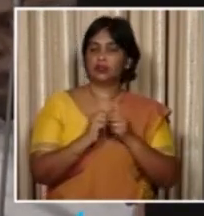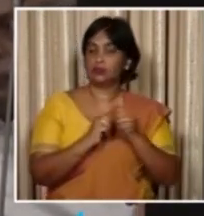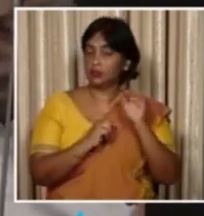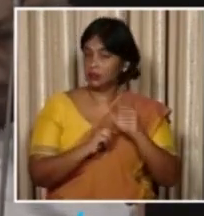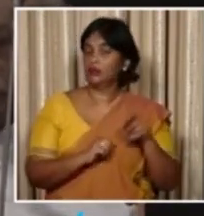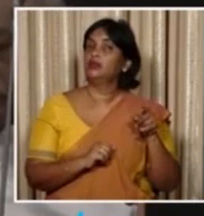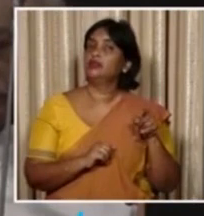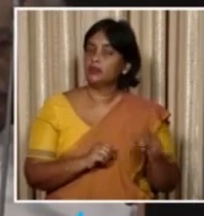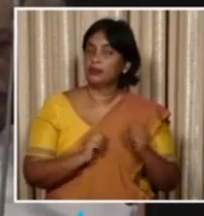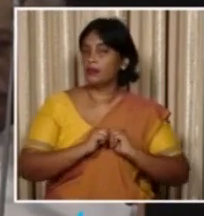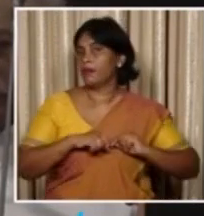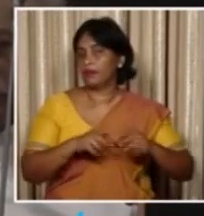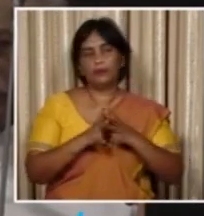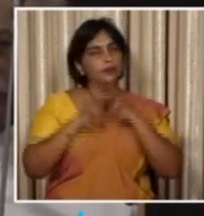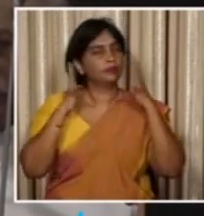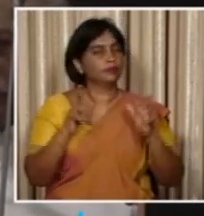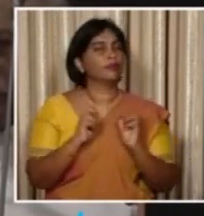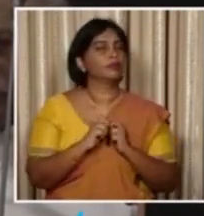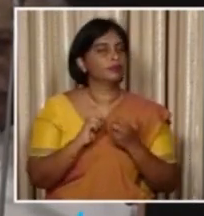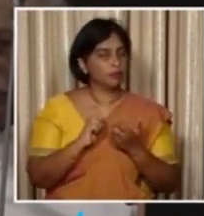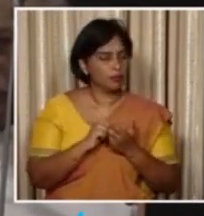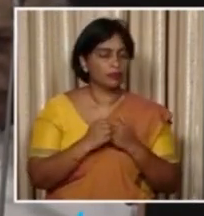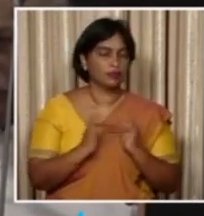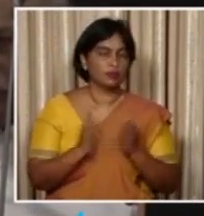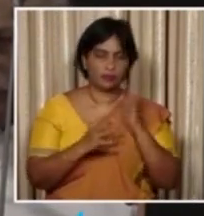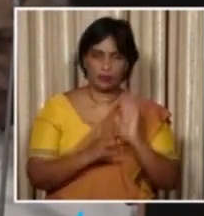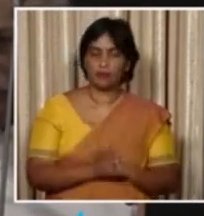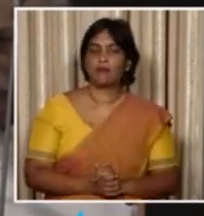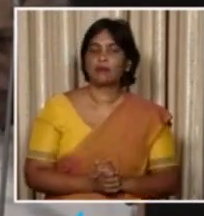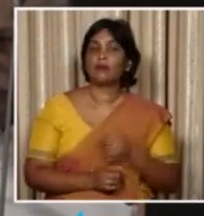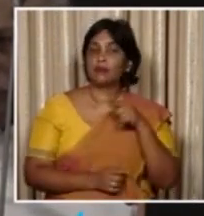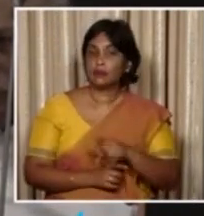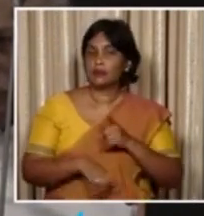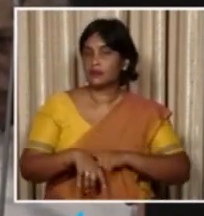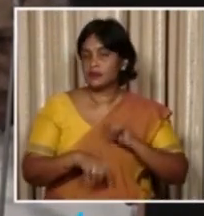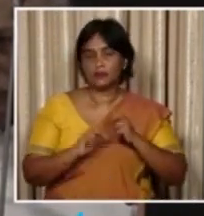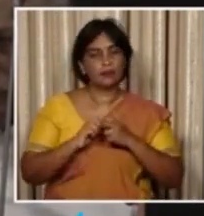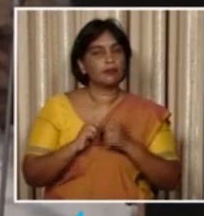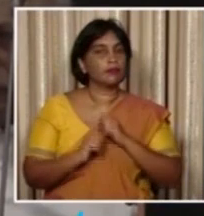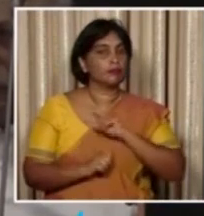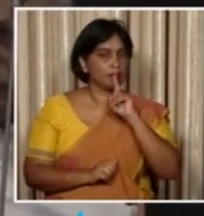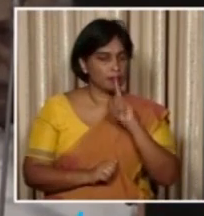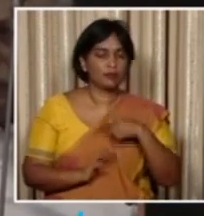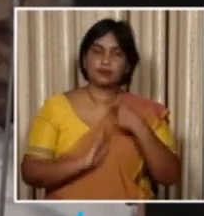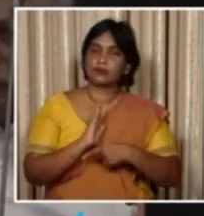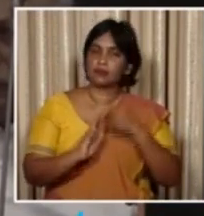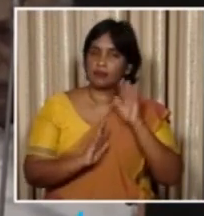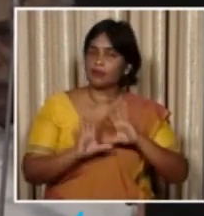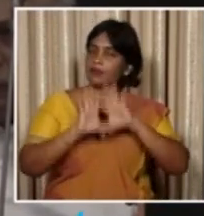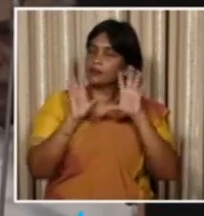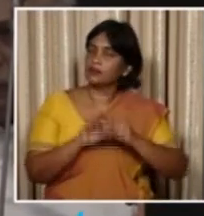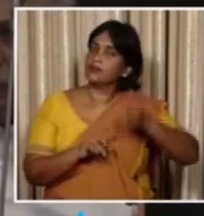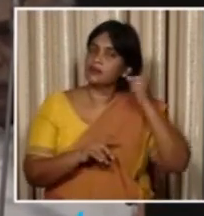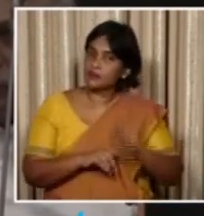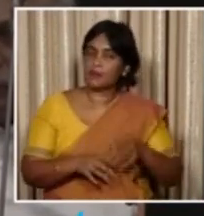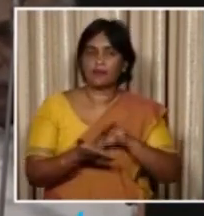ගියොත් එම ගමන විශාල විනාශයක් ආරම්භ වෙන්න පුළුවන්. මේ අනතුරු හැඟවීම කරමින් රට වෙනුවෙන් පොදු